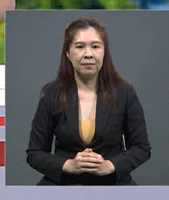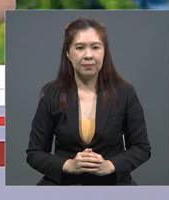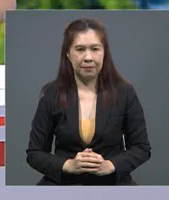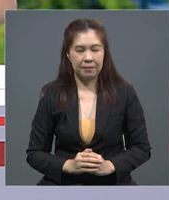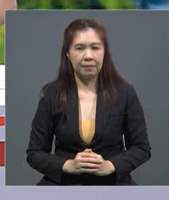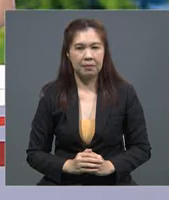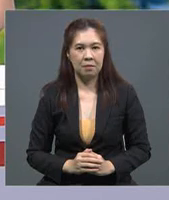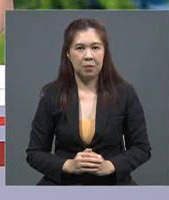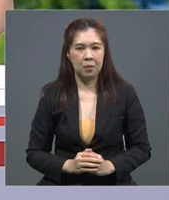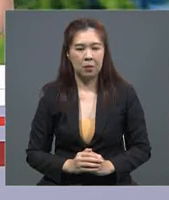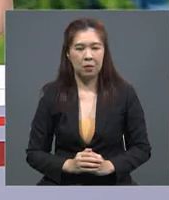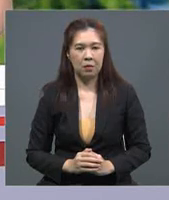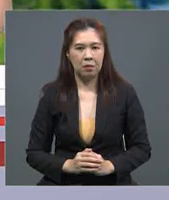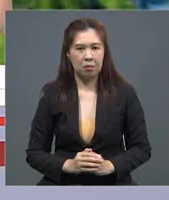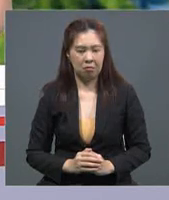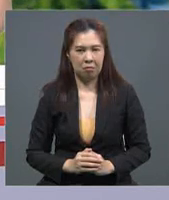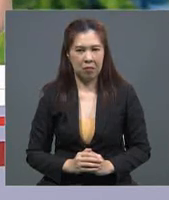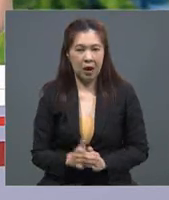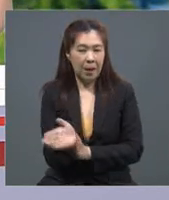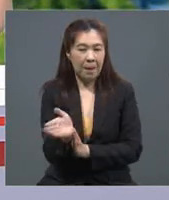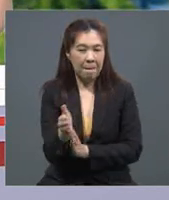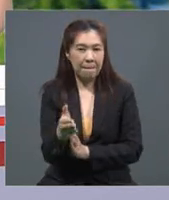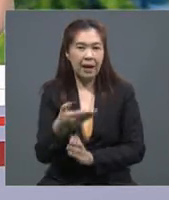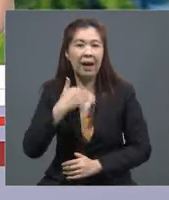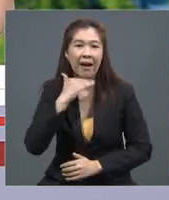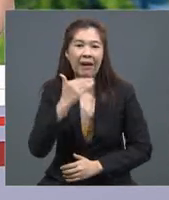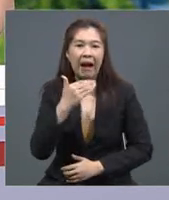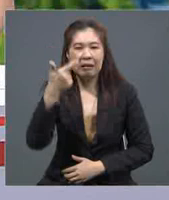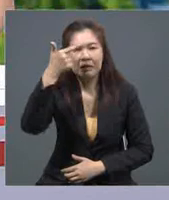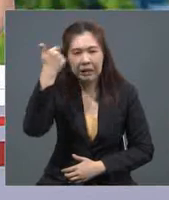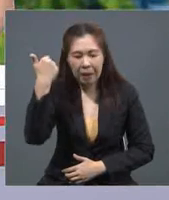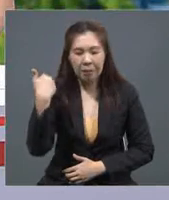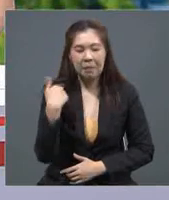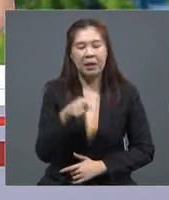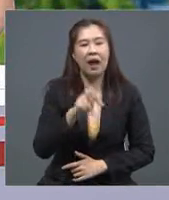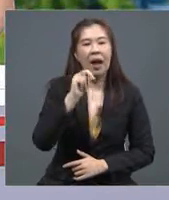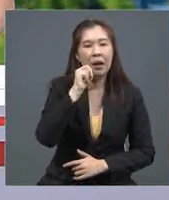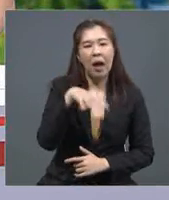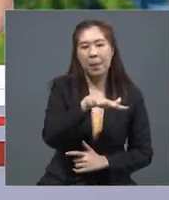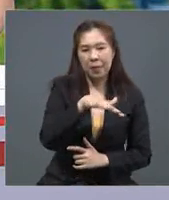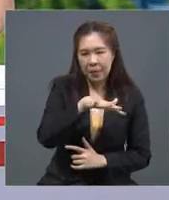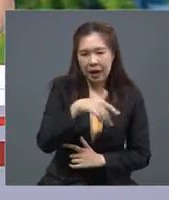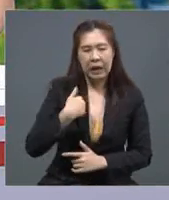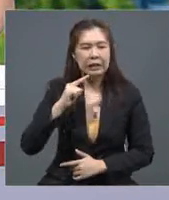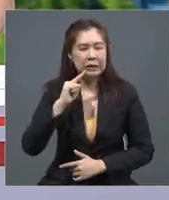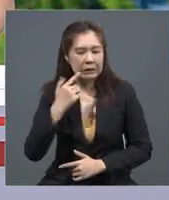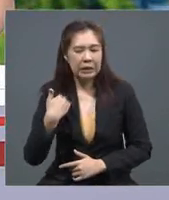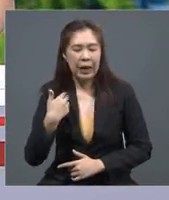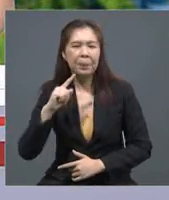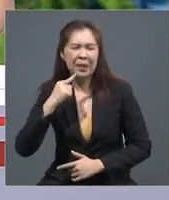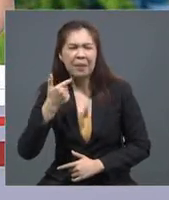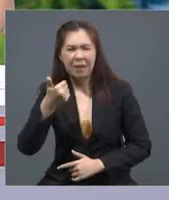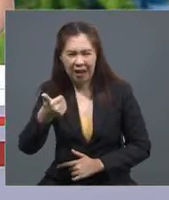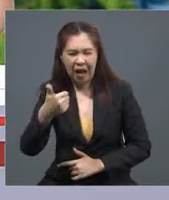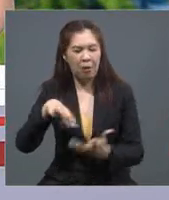ส่วนสถานการณ์การแพร่ระบาดของปาหมอคังดำที่บอกว่าอยู่ได้ถึง 3น้ำด้วยกันน้ำจืดน้ำกร่อยน้ำทะเลก็สามารถที่จะอยู่ได้